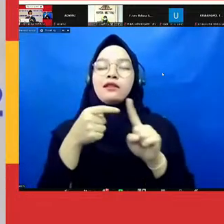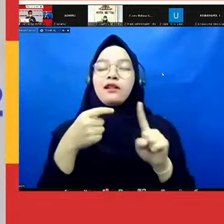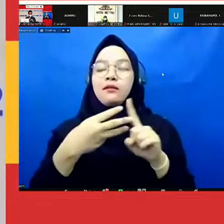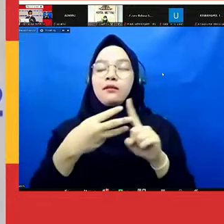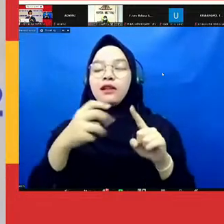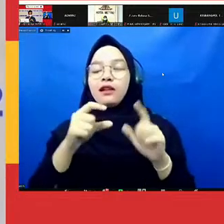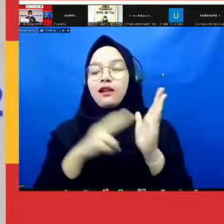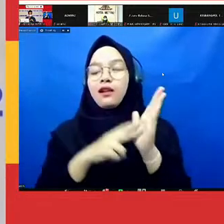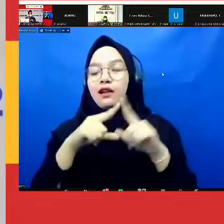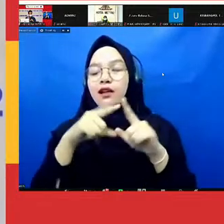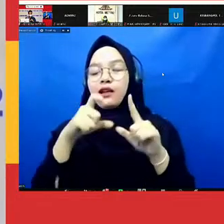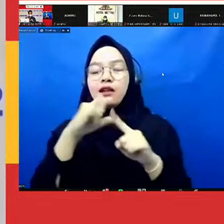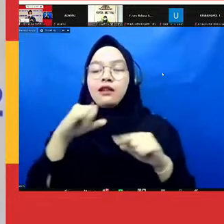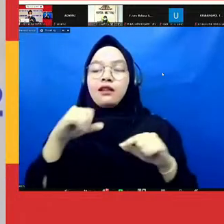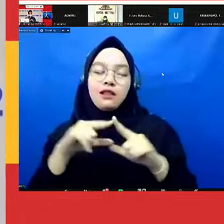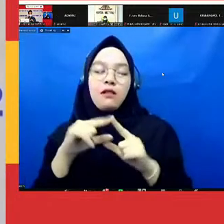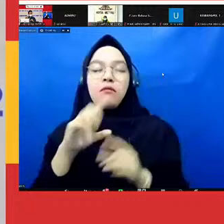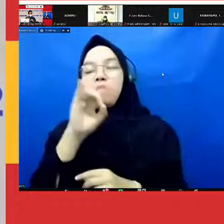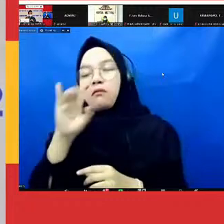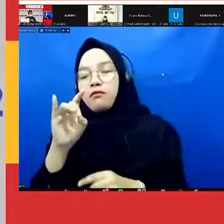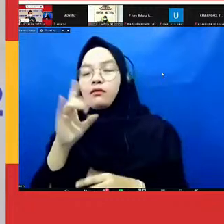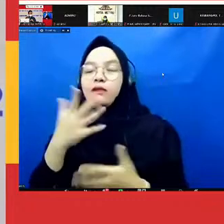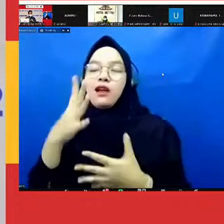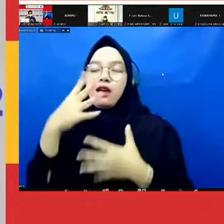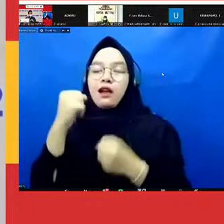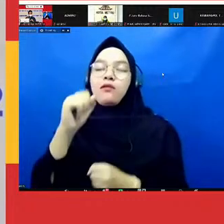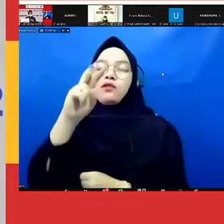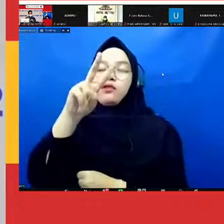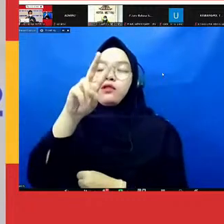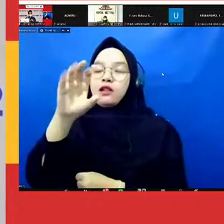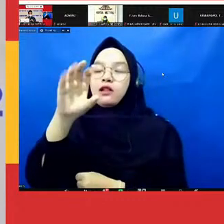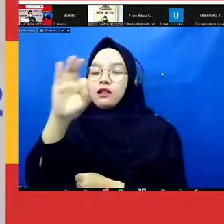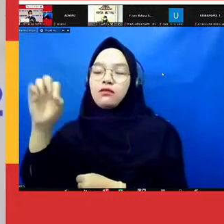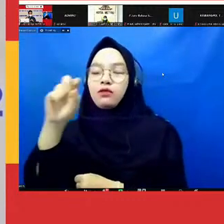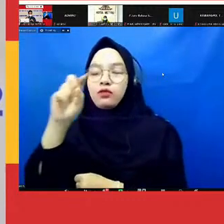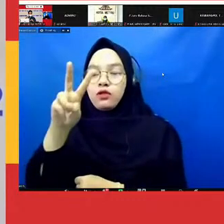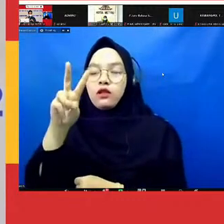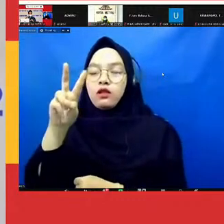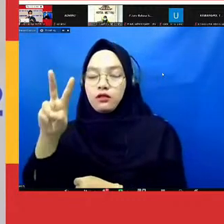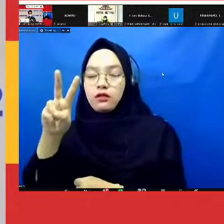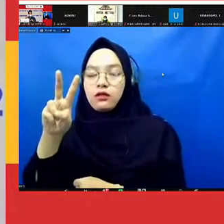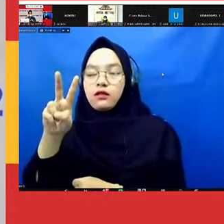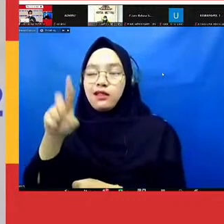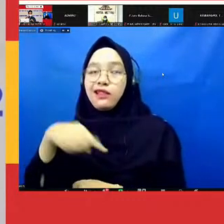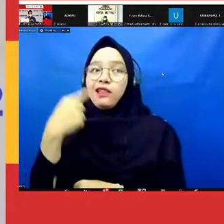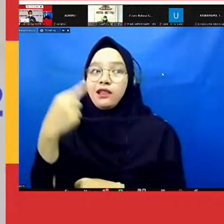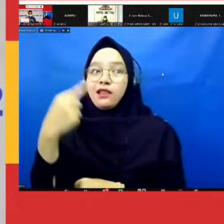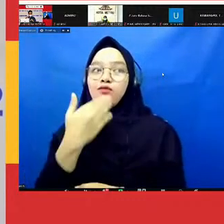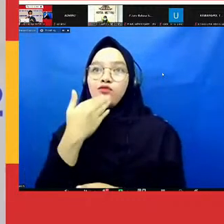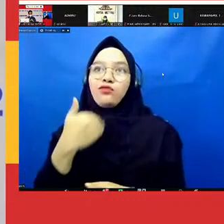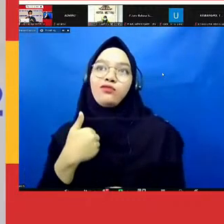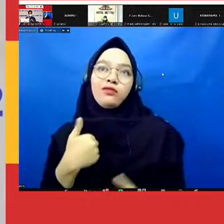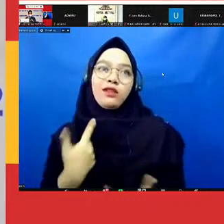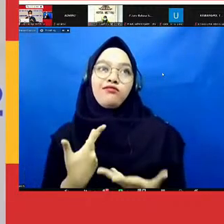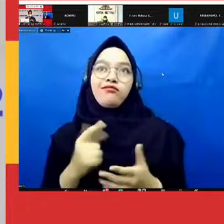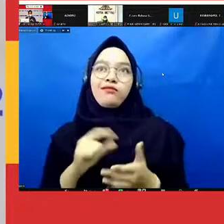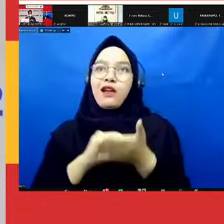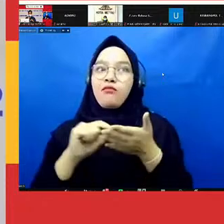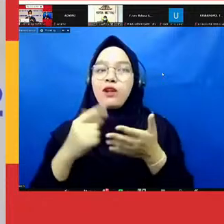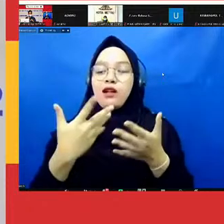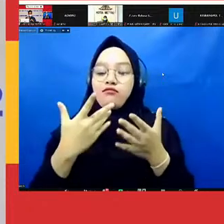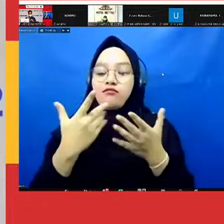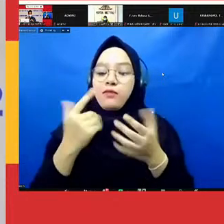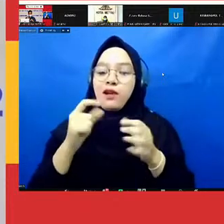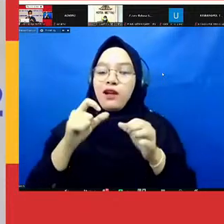Sintia, kalau 2022 kita berharap ada 100 kota ramah HAM dan